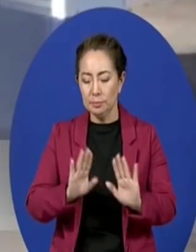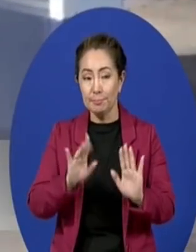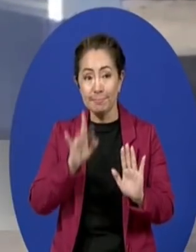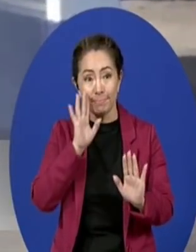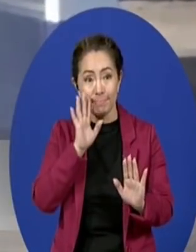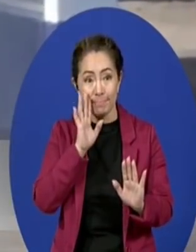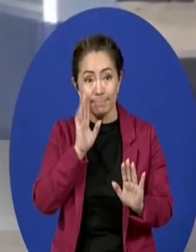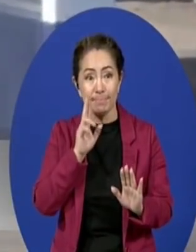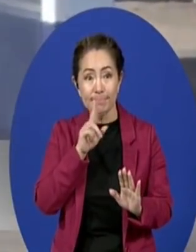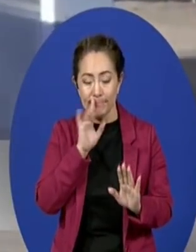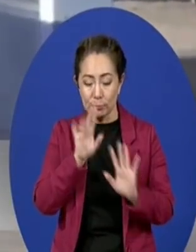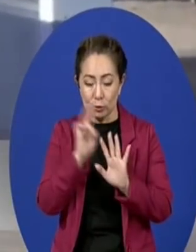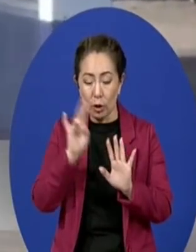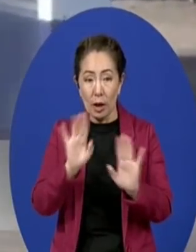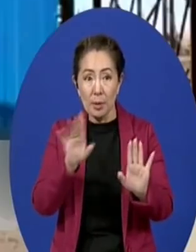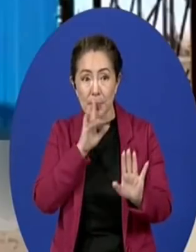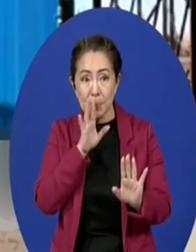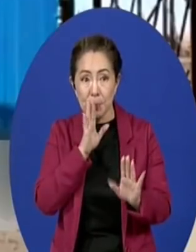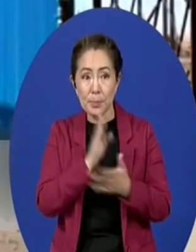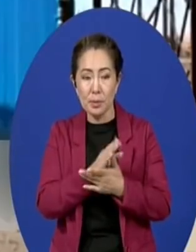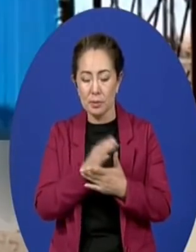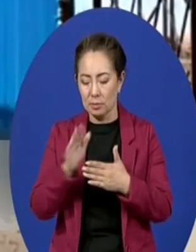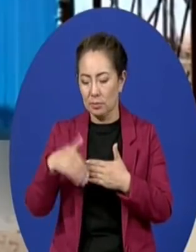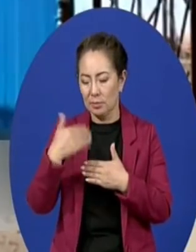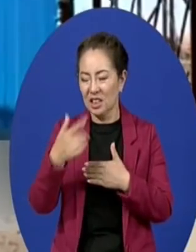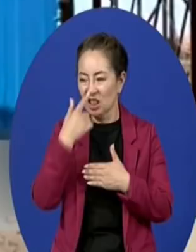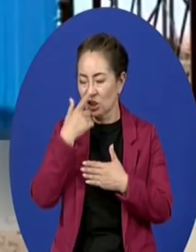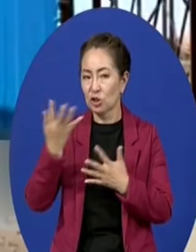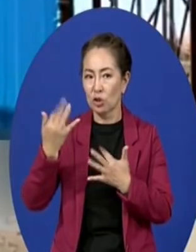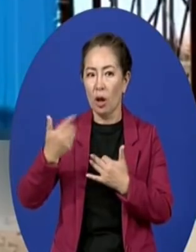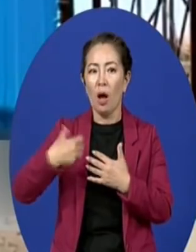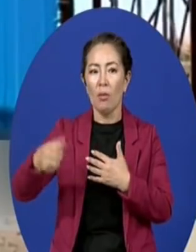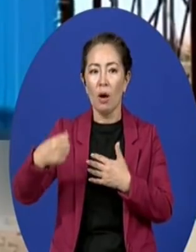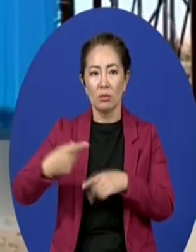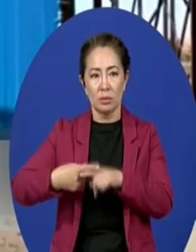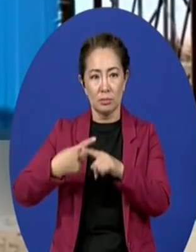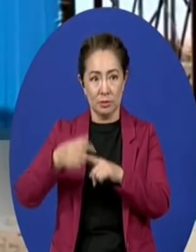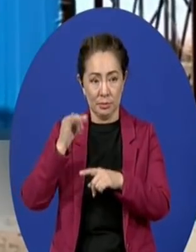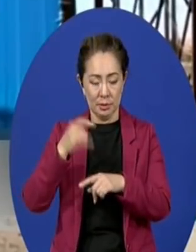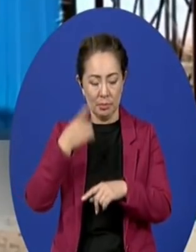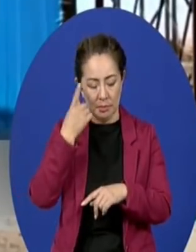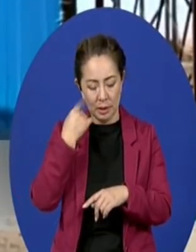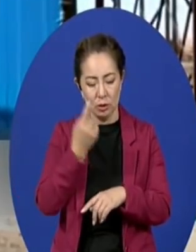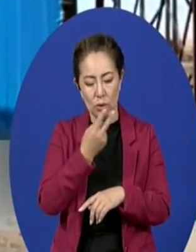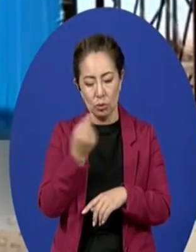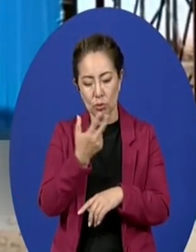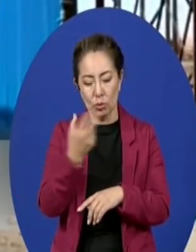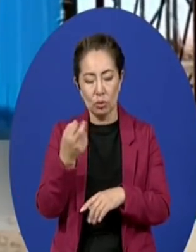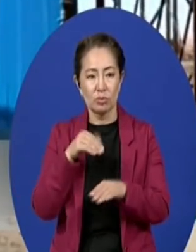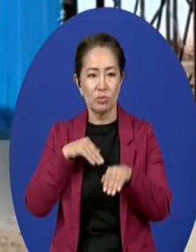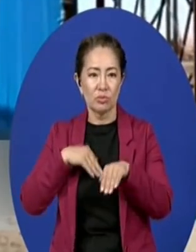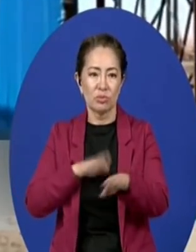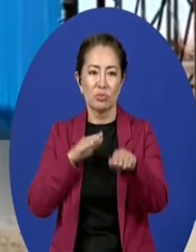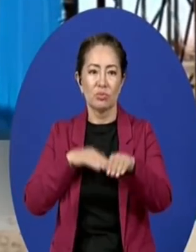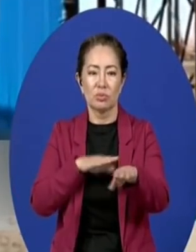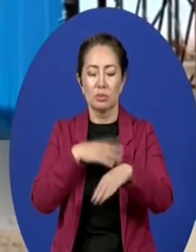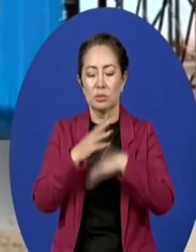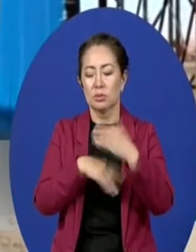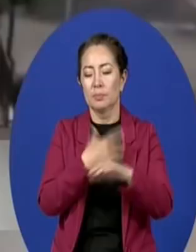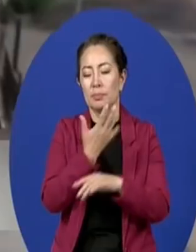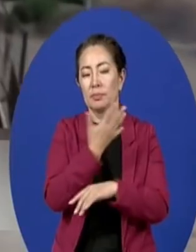юм бол цаашаа одоо энэ тоог тэн талаас бол нэмж байгаа. Тэгээ маргаашнаас бол ингээд 200 300 өрөөд тэгээ цаашаа